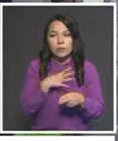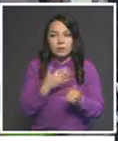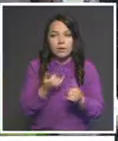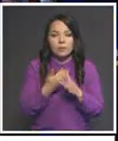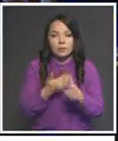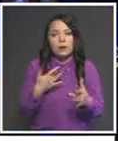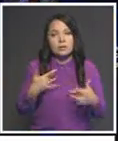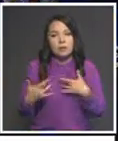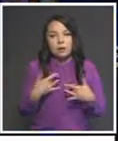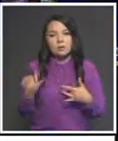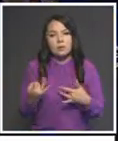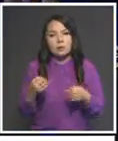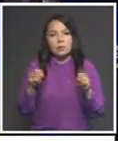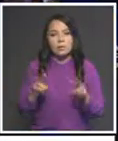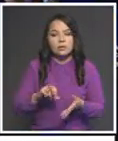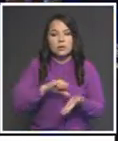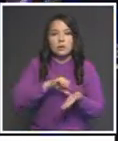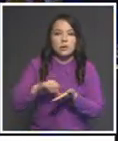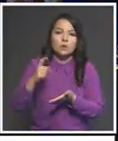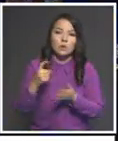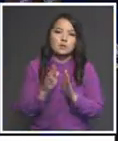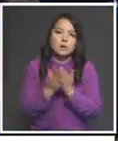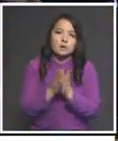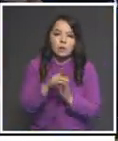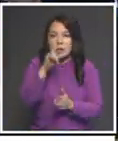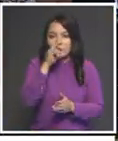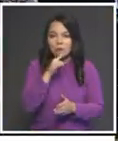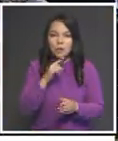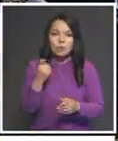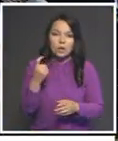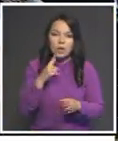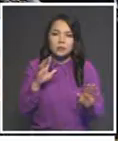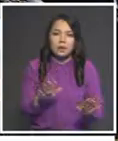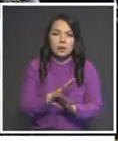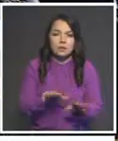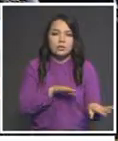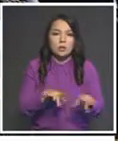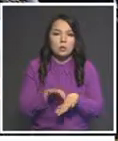арнап концерт қойды. Бұған қоса 100 кітап қазақтың 100 әні шаралары өтті.